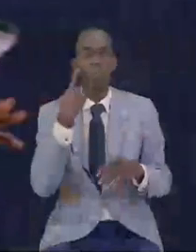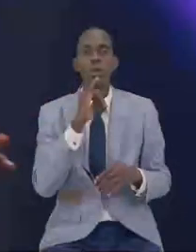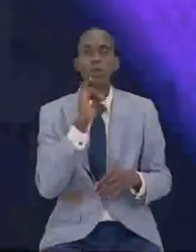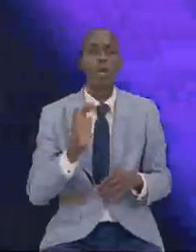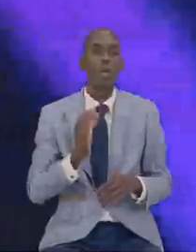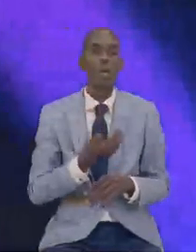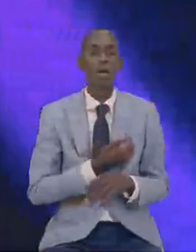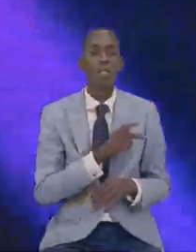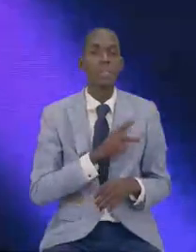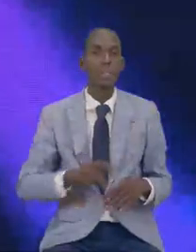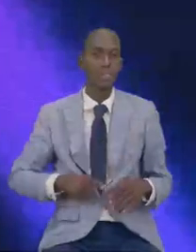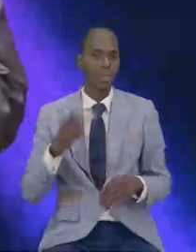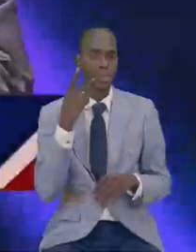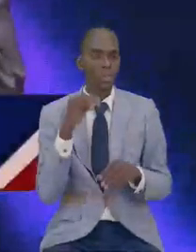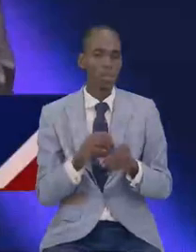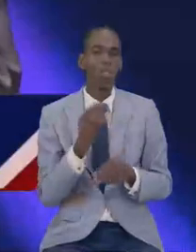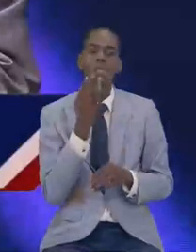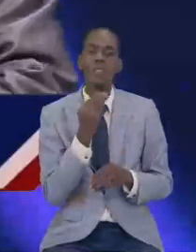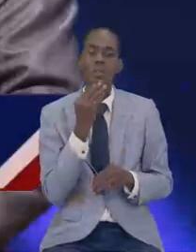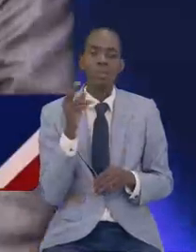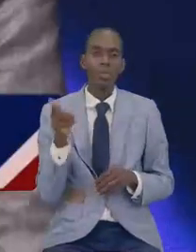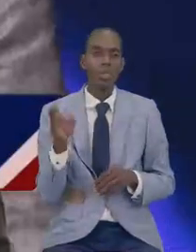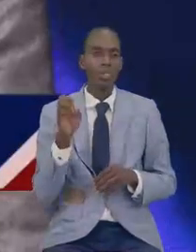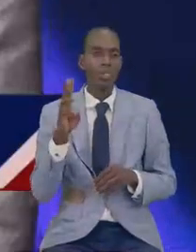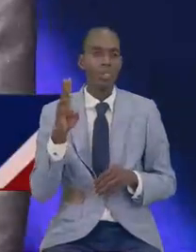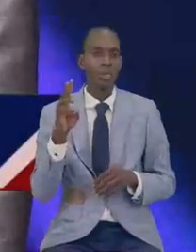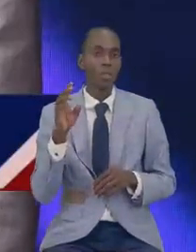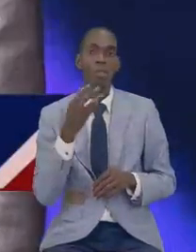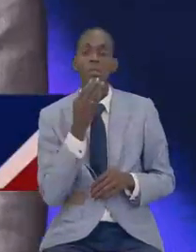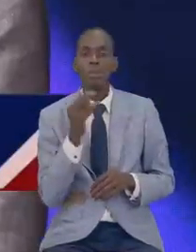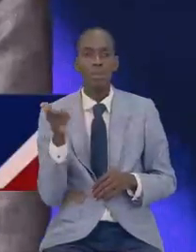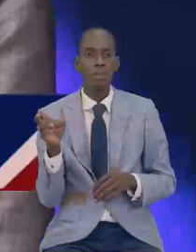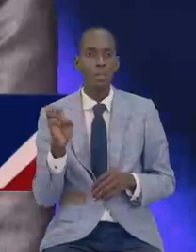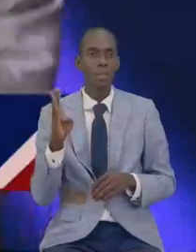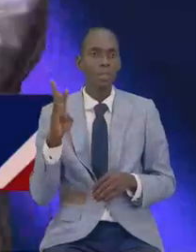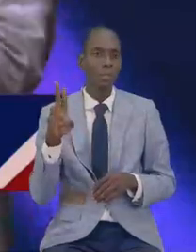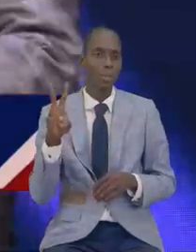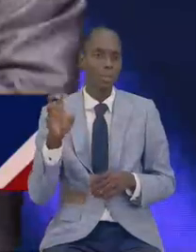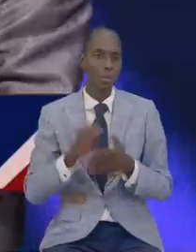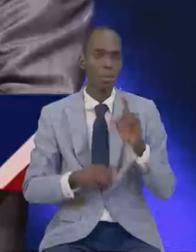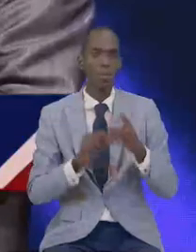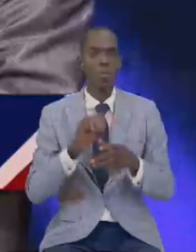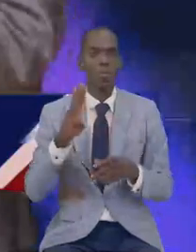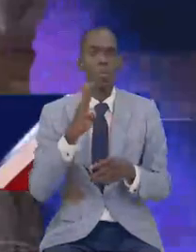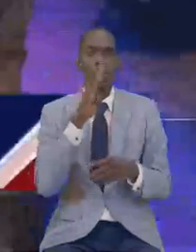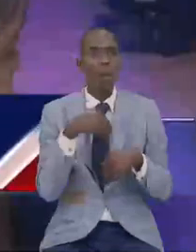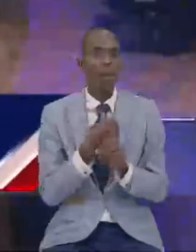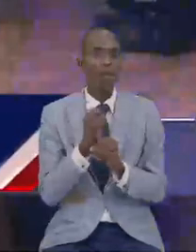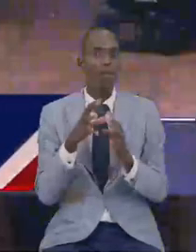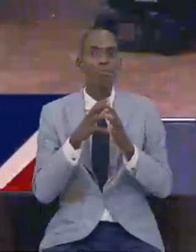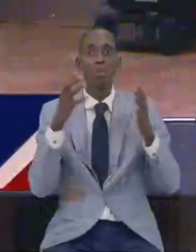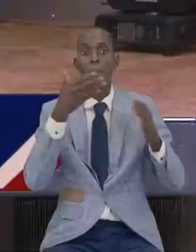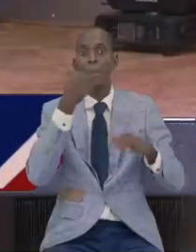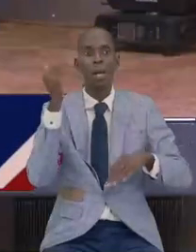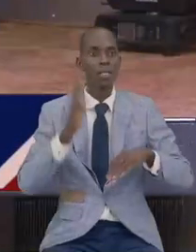Hébreux chapitre 1, verset 4. Devenu de temps supérieur aux anges, qu'il